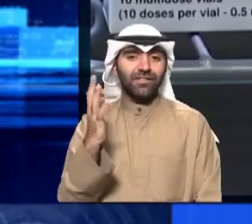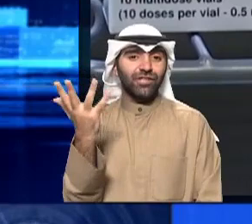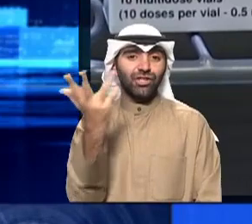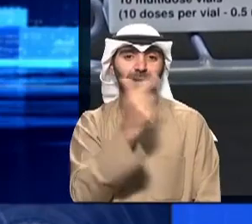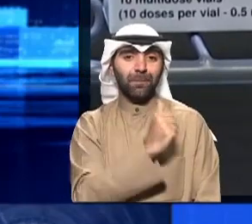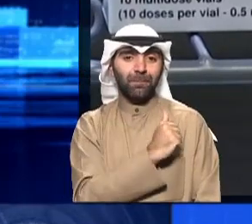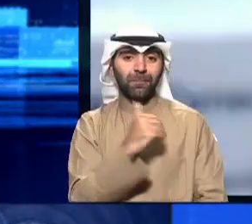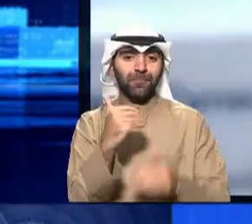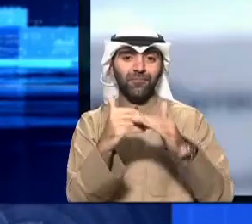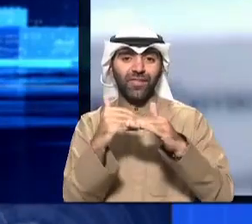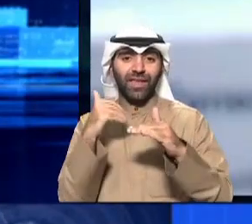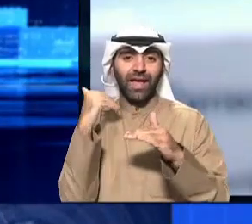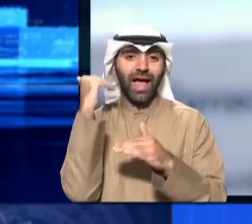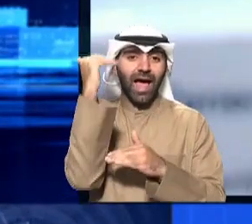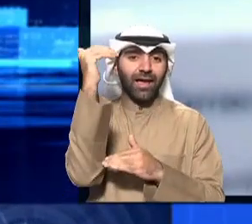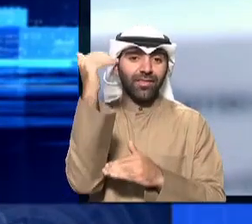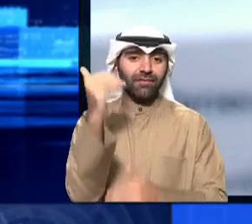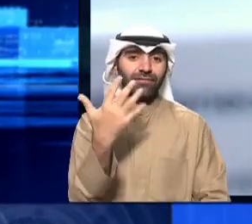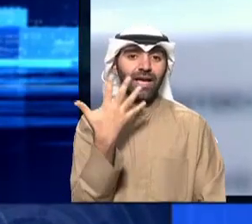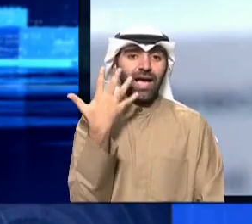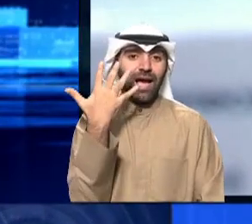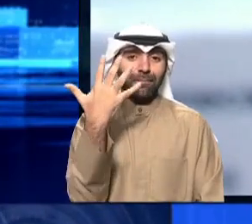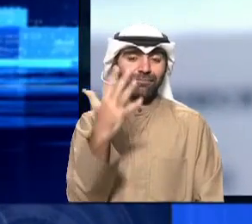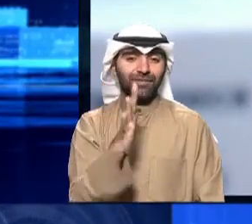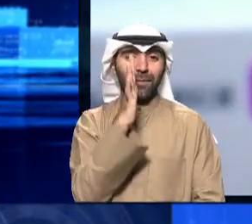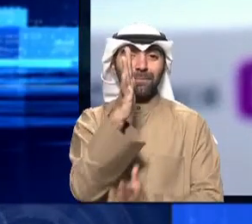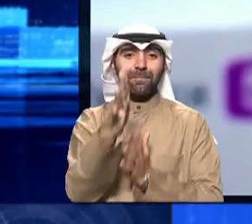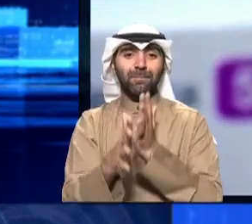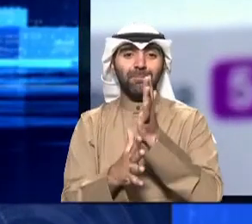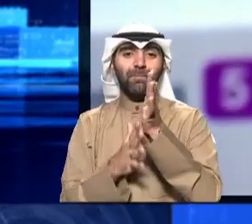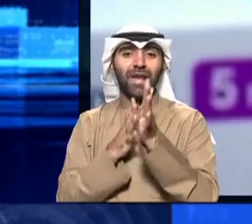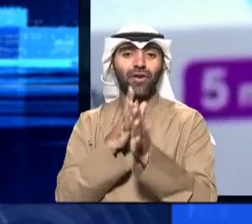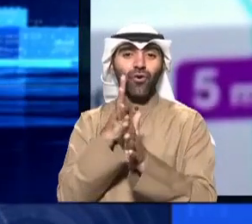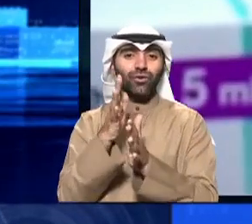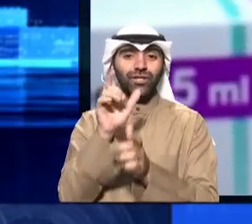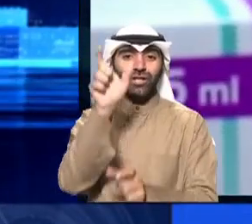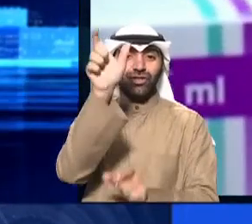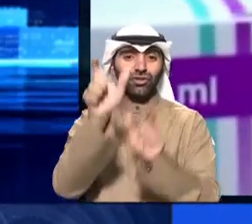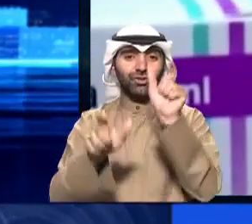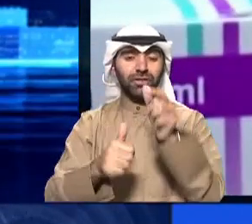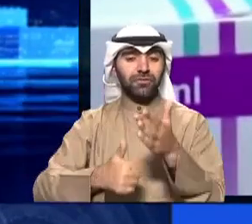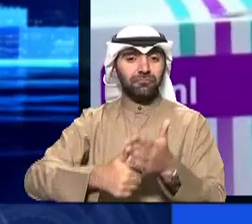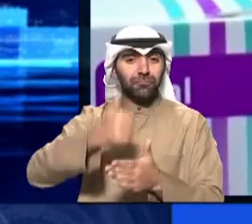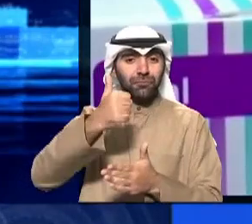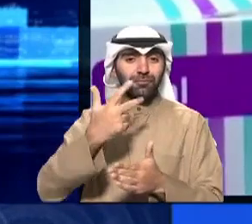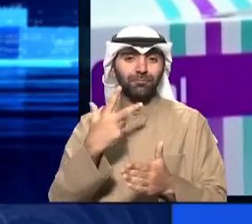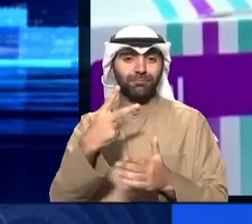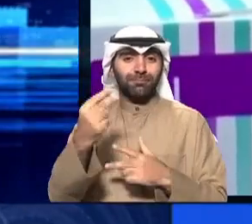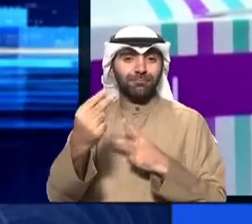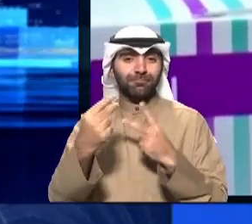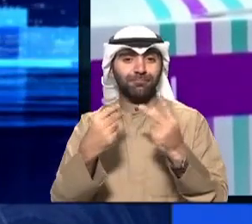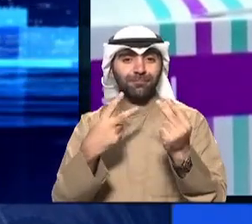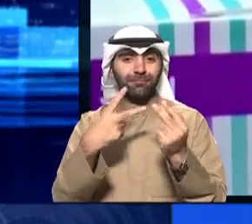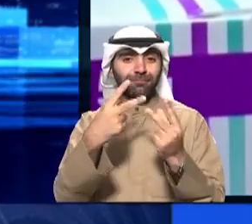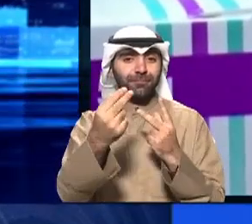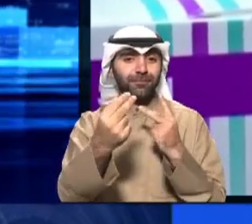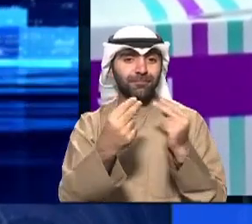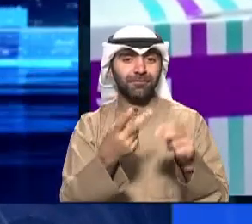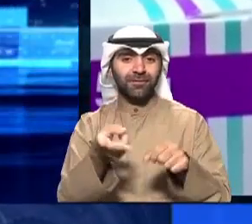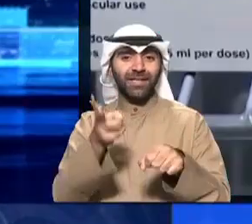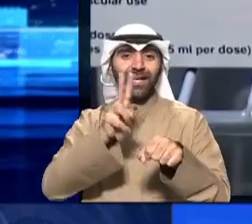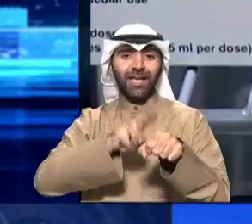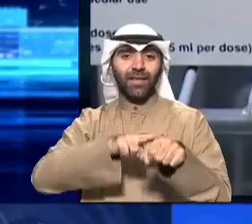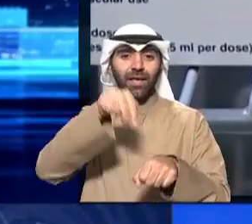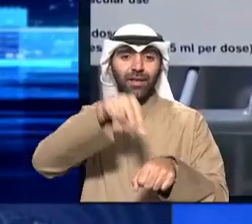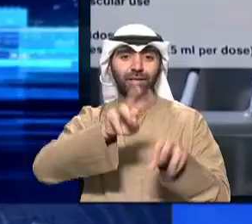ومباشرة يعني بداية من اليوم سيتم استئناف العملية، وهناك العديد من المواعيد التي أخذت من